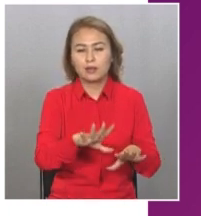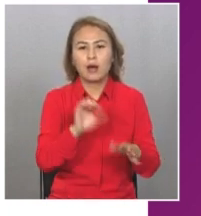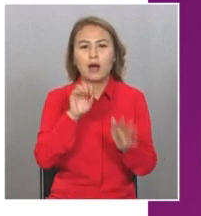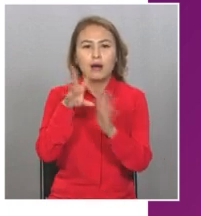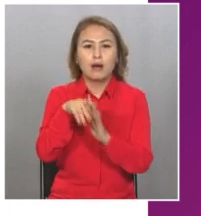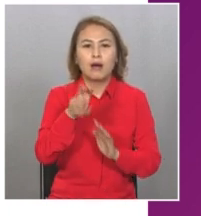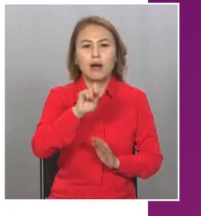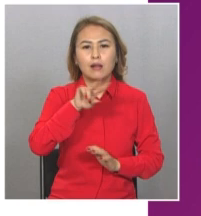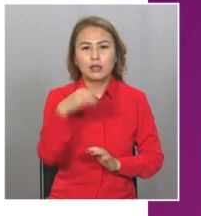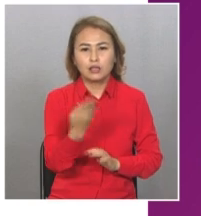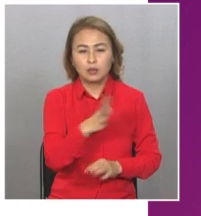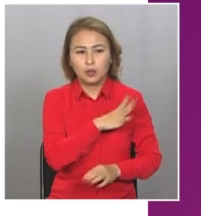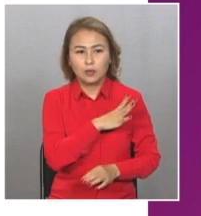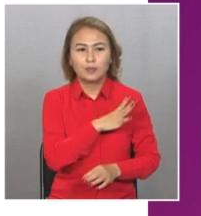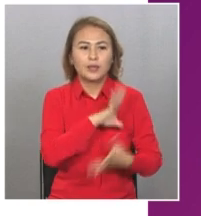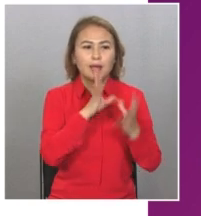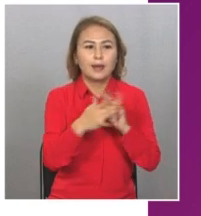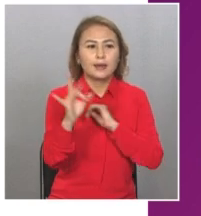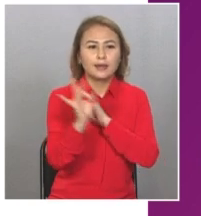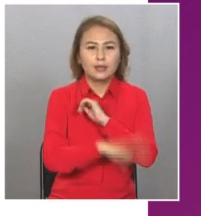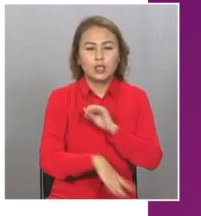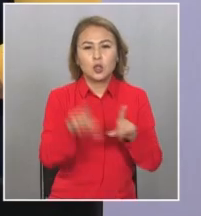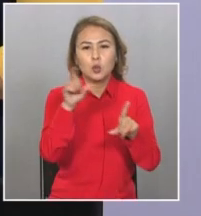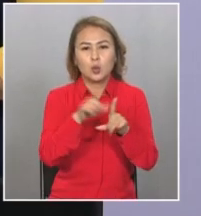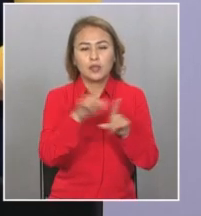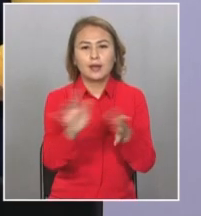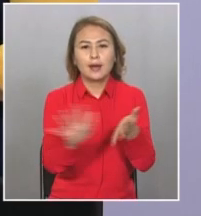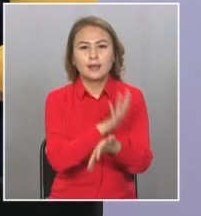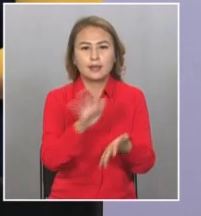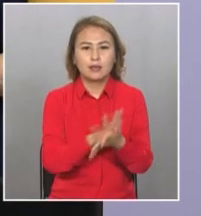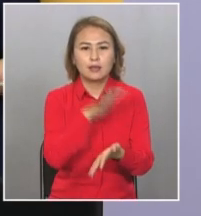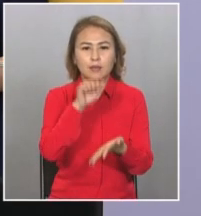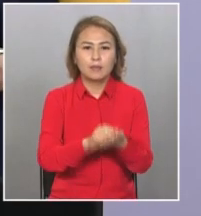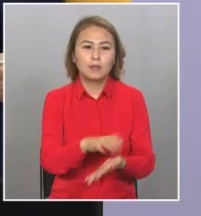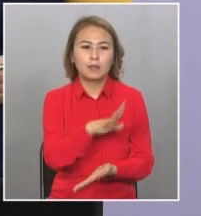қосылды. Кедей сөзі газетіне басшылық жасады.